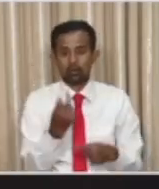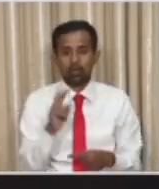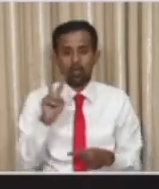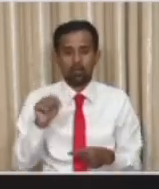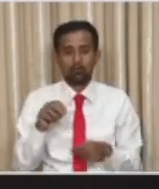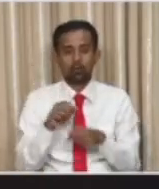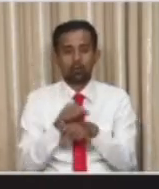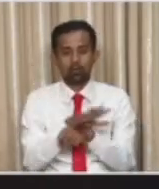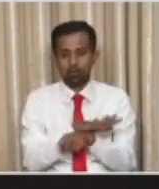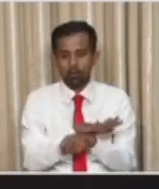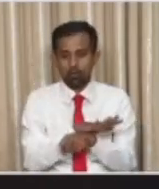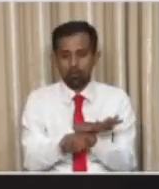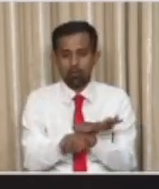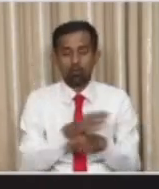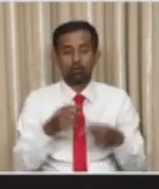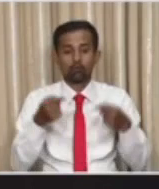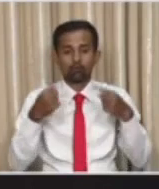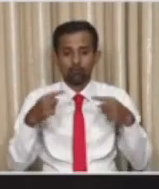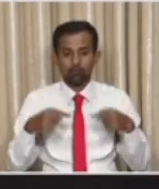කොවිඩ් වසංගතයේ ඉඳලා